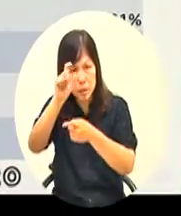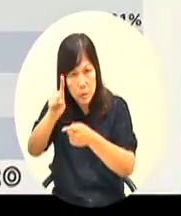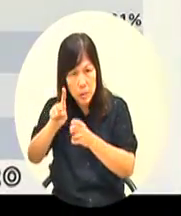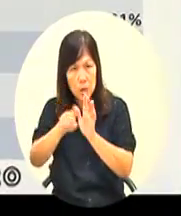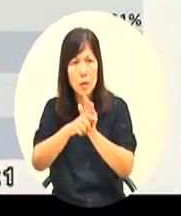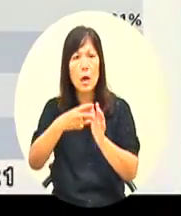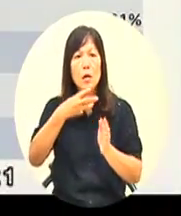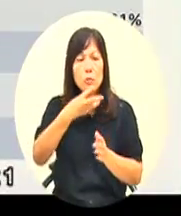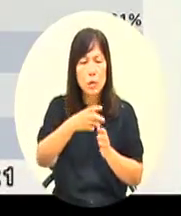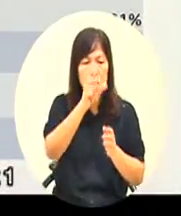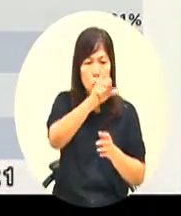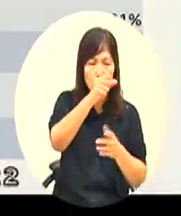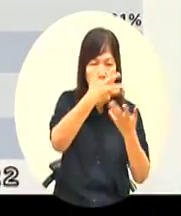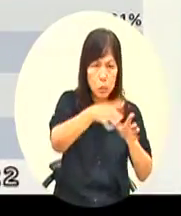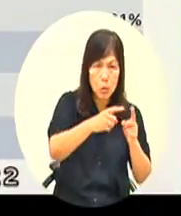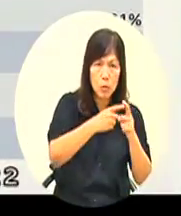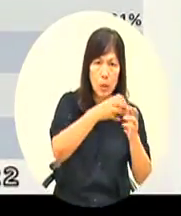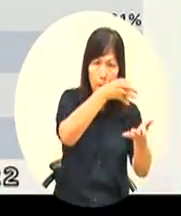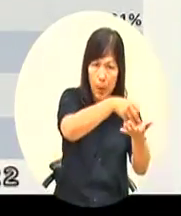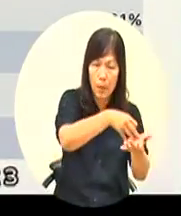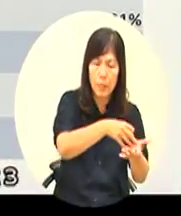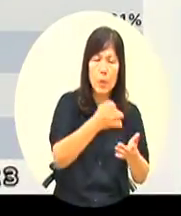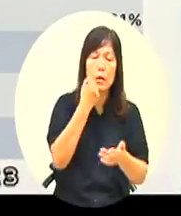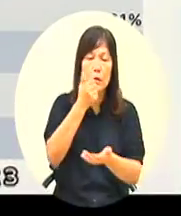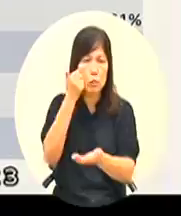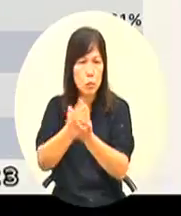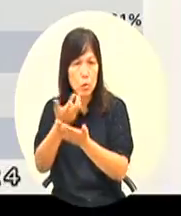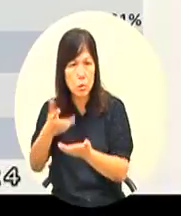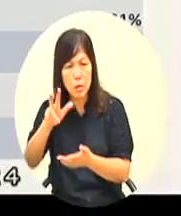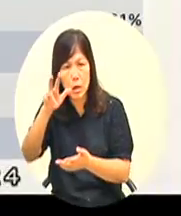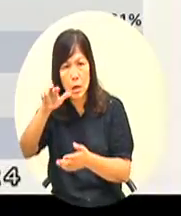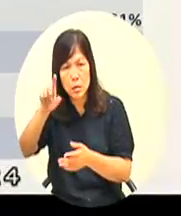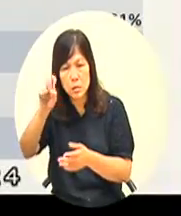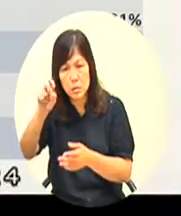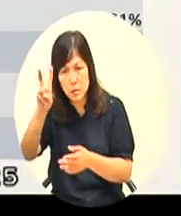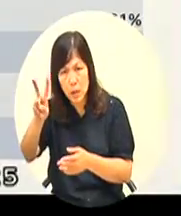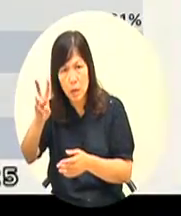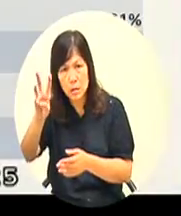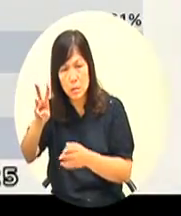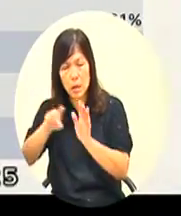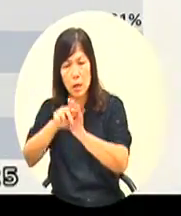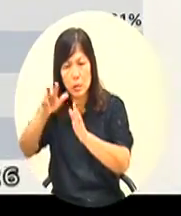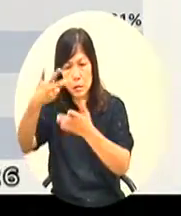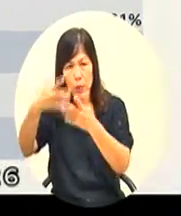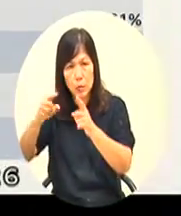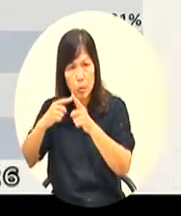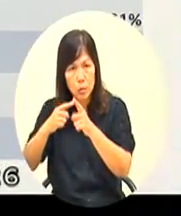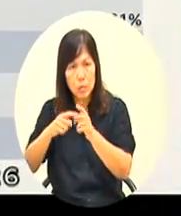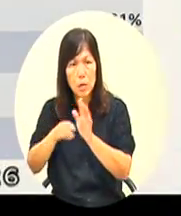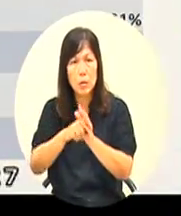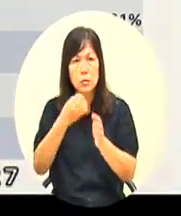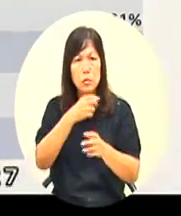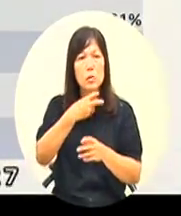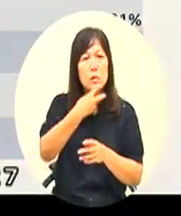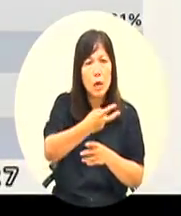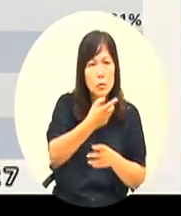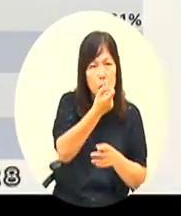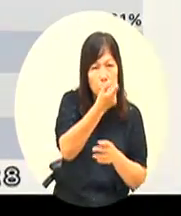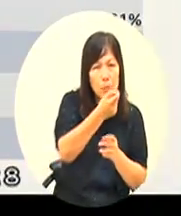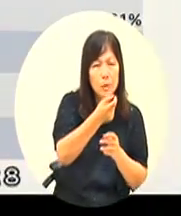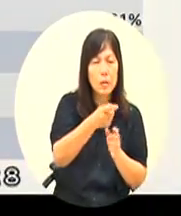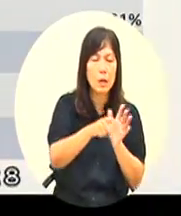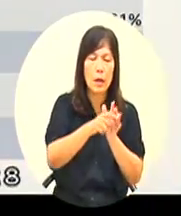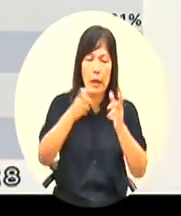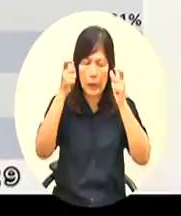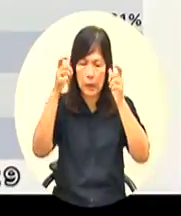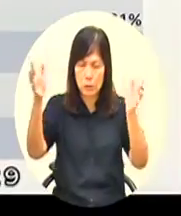的哈，5000多人，更多人报名，但是他录取的只有13%，哈，700多人。2岁的是好比较少。那总共我们高